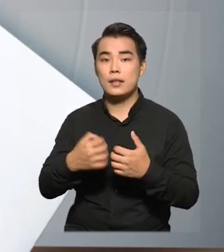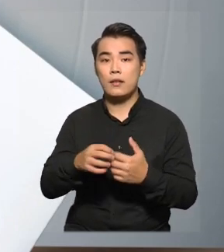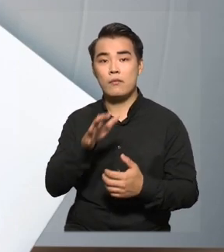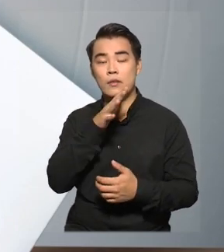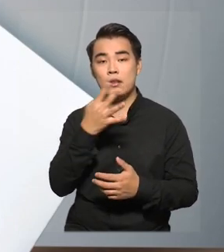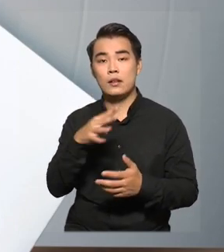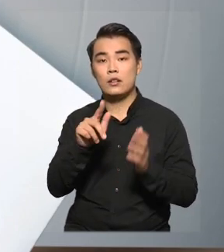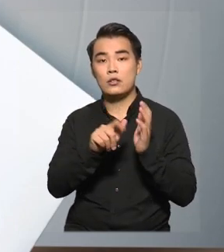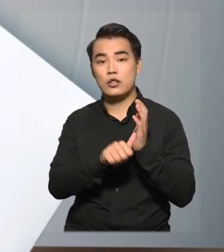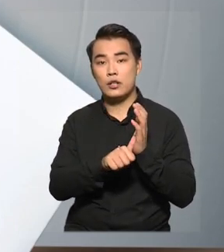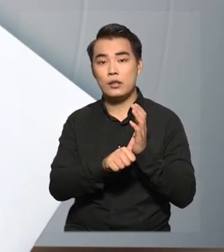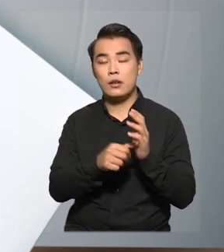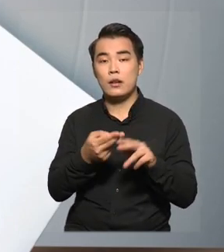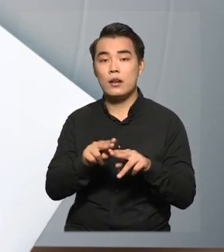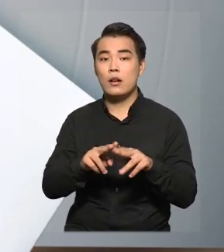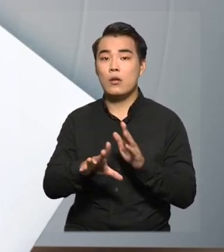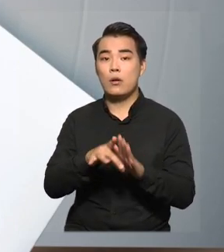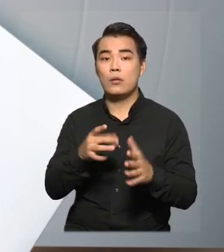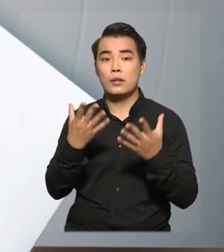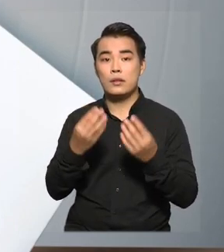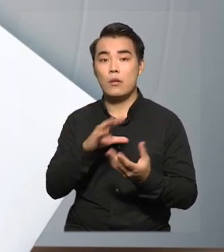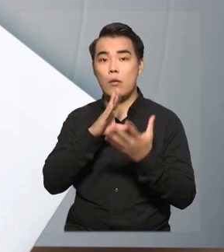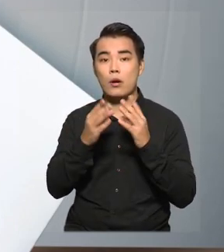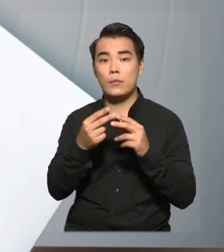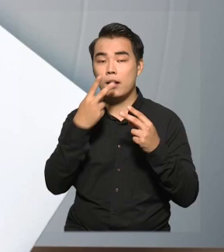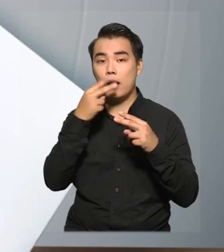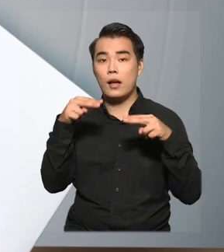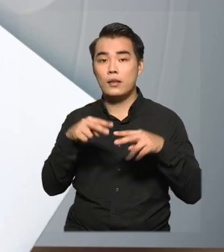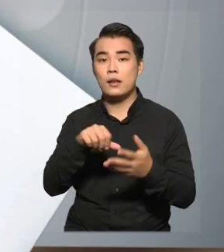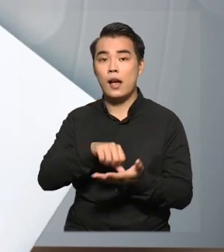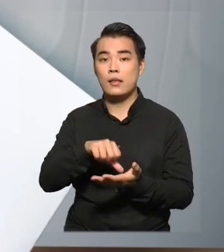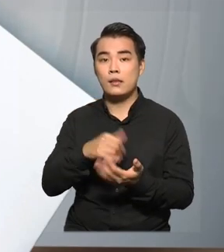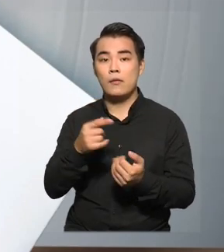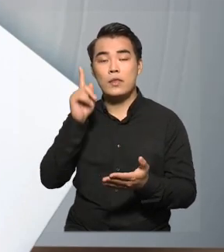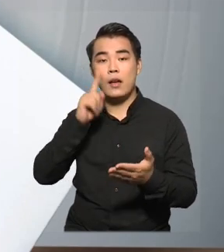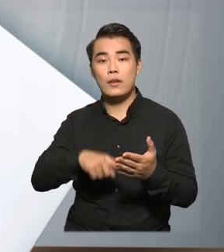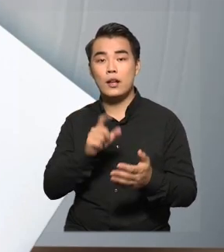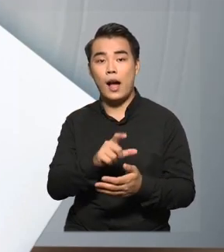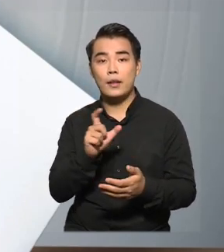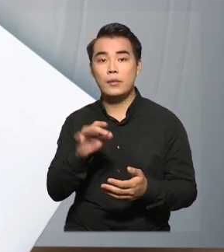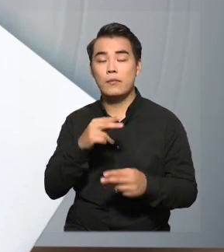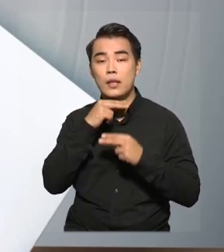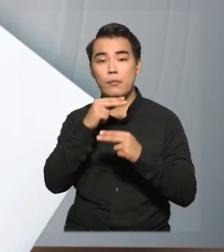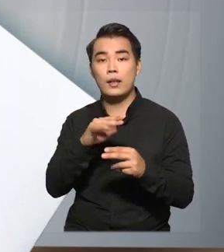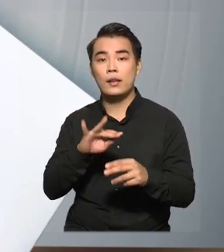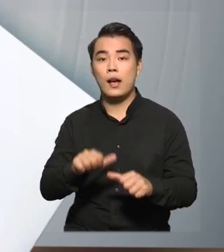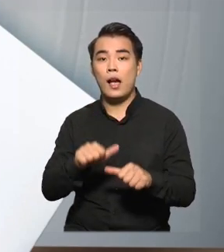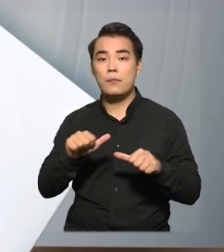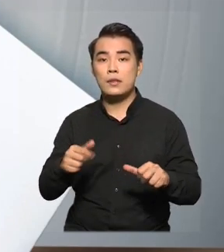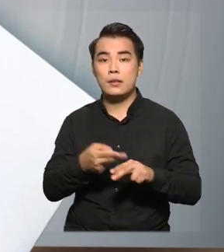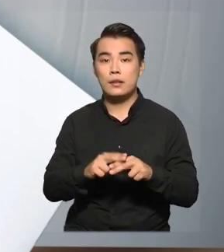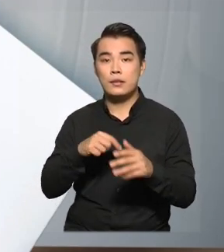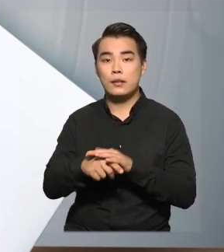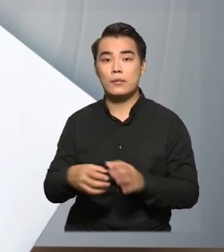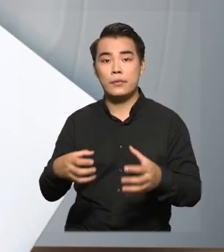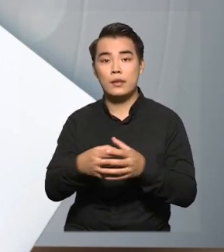жасы 46. Дауыс беру күні байқауда кандидаттардың сенім білдірген адамдары, байқаушылар және бұқаралық ақпарат құралдары